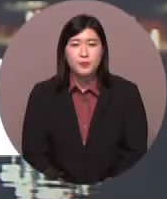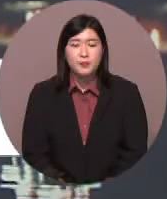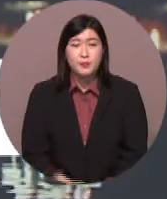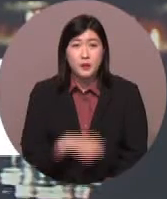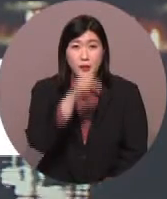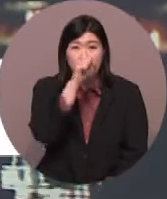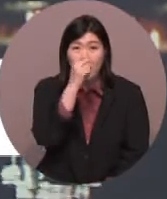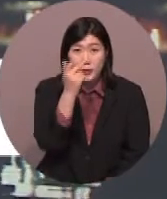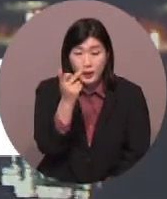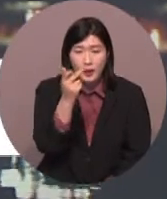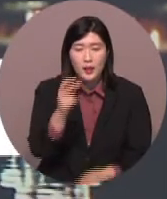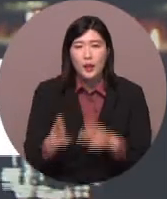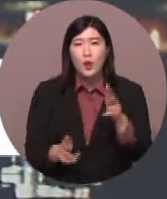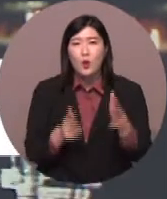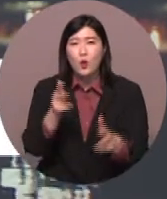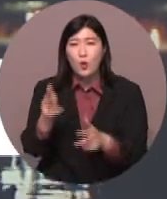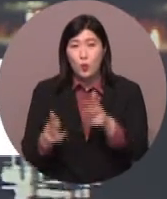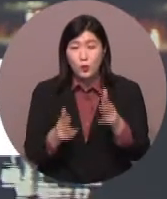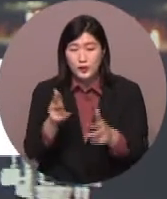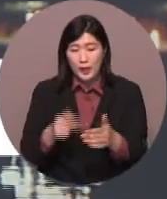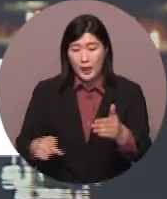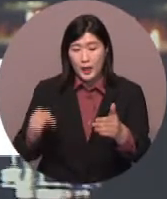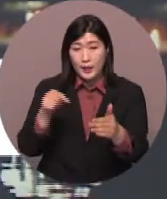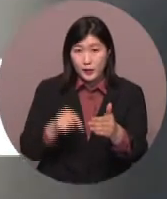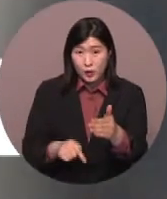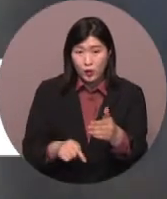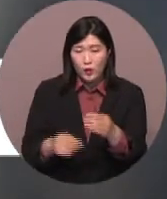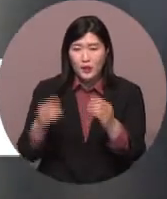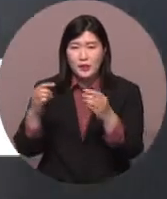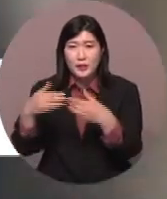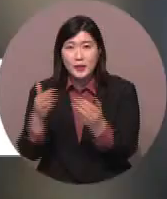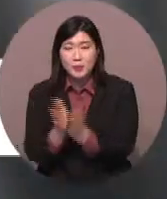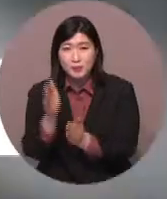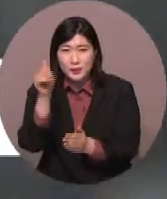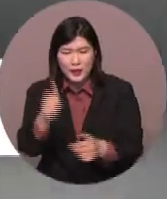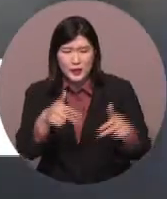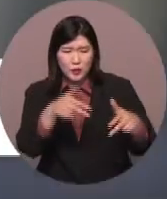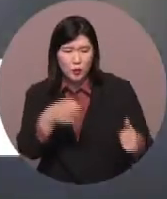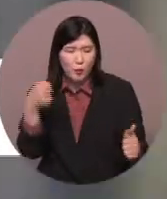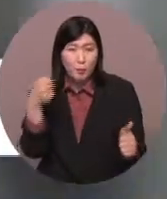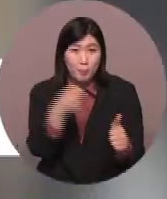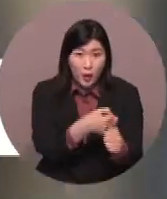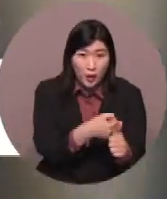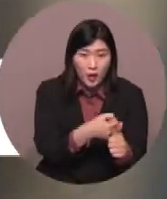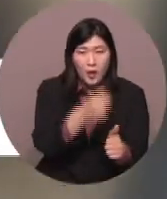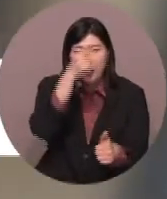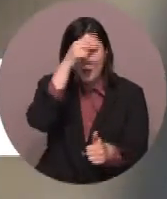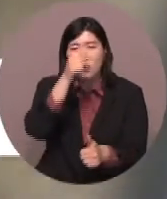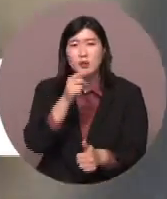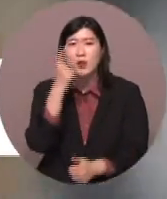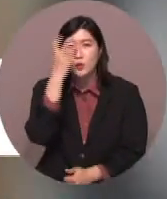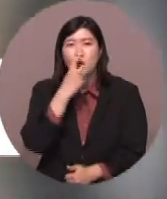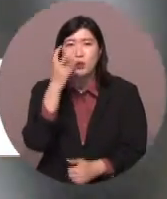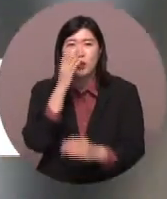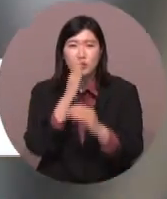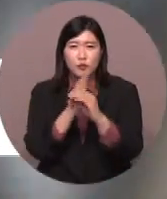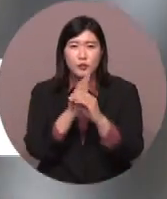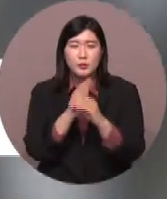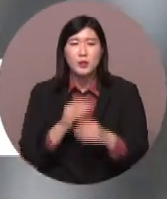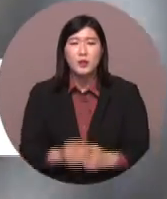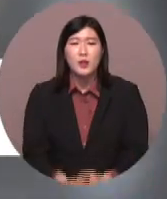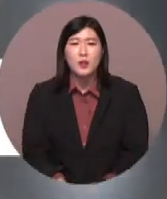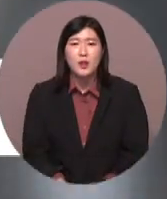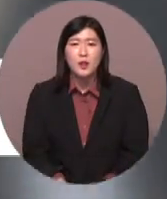서산 대산 산업단지에 있는 한 대기업 공장에서 팀 자기 직원을 폭행해 경찰이 조사에 나섰습니다